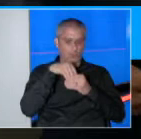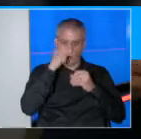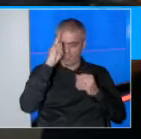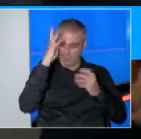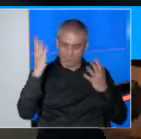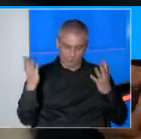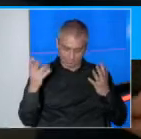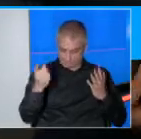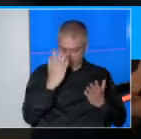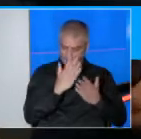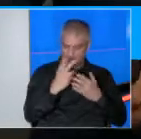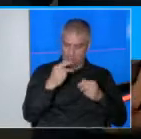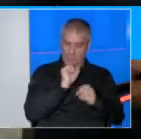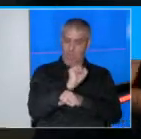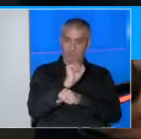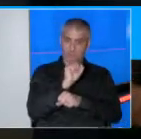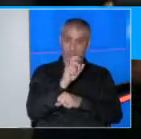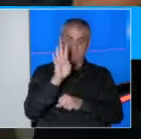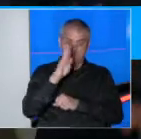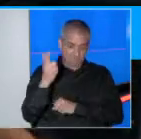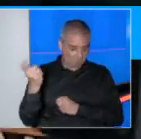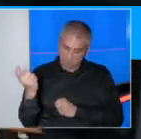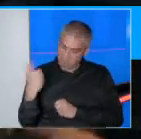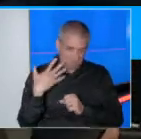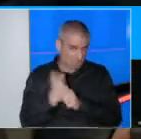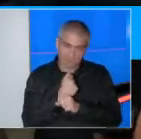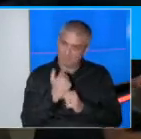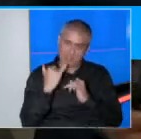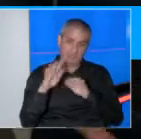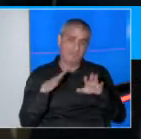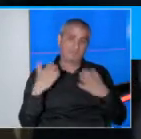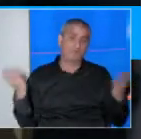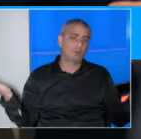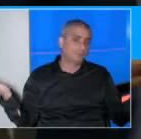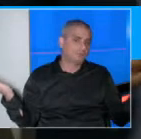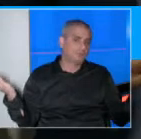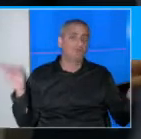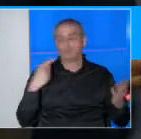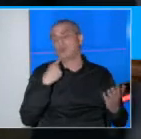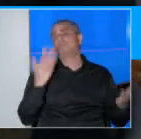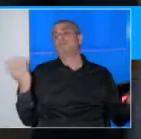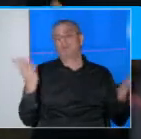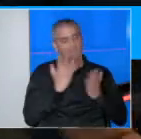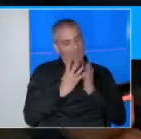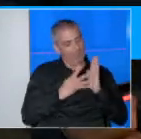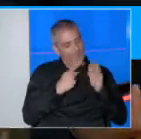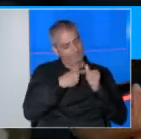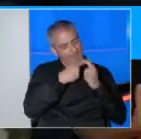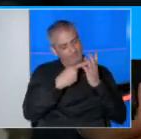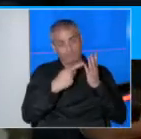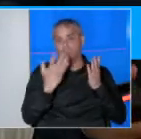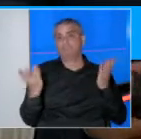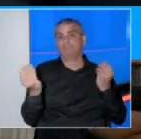ליכודי, הנה אתם הולכים לאופוזיציה, נתניהו לא הצליח להביא לכם ממשלה, אפשר לומר בארבע פעמים האחרונות, והנה